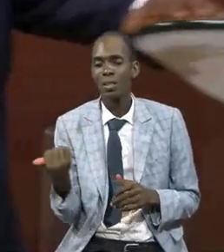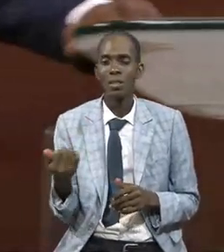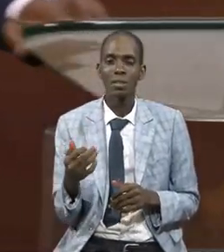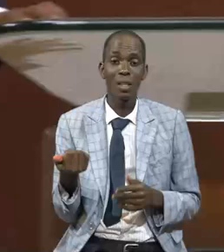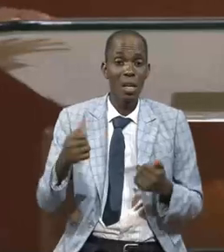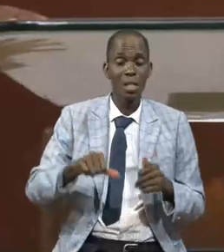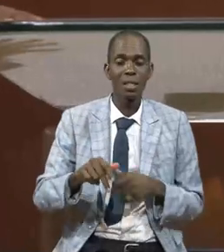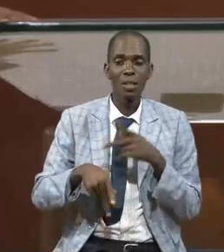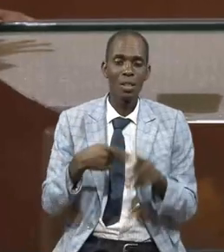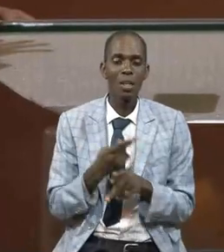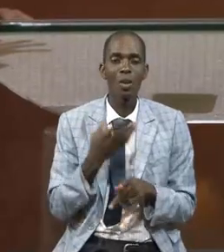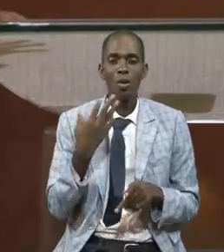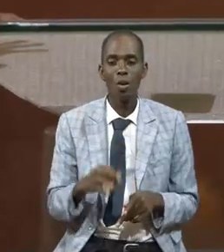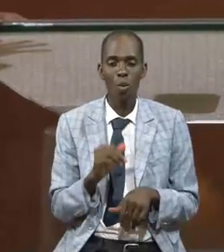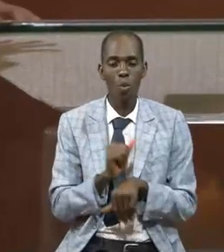de la chair.